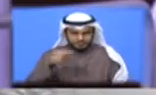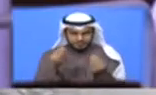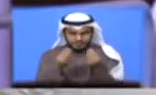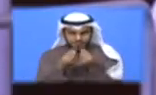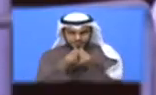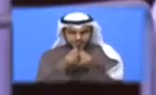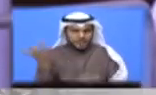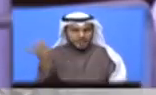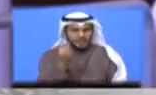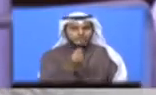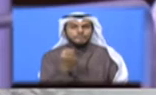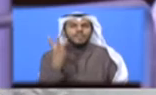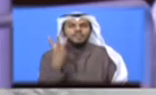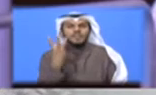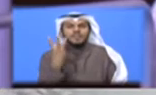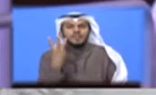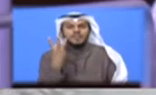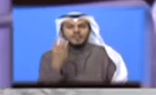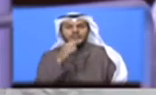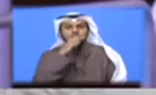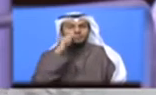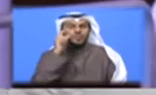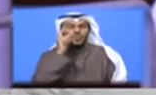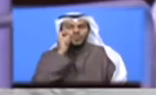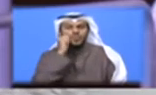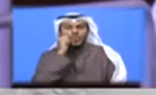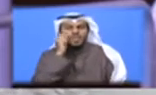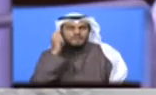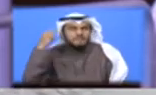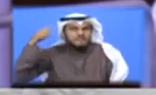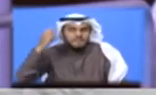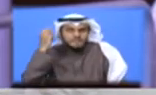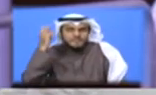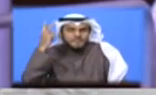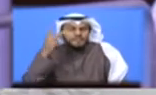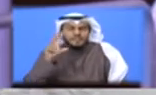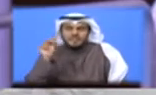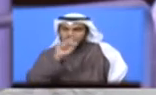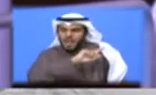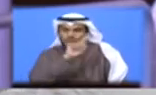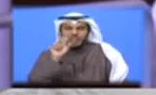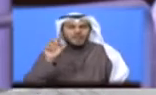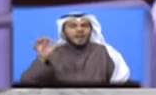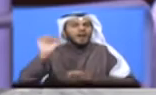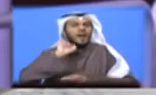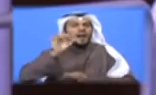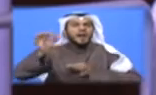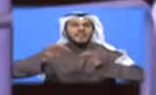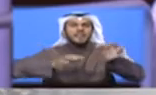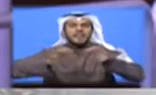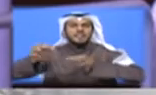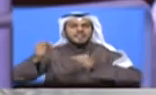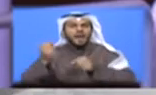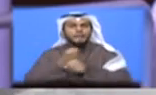من تقريباً 300 طالب لعرض 72 مشروع مميز في جميع تخصصات الهندسة، والحين طبعاً